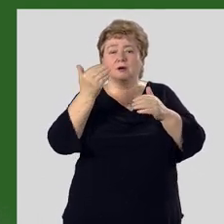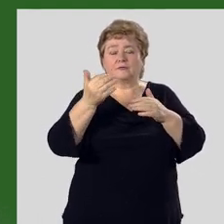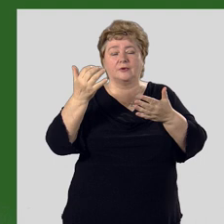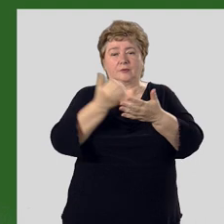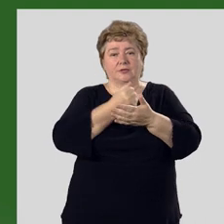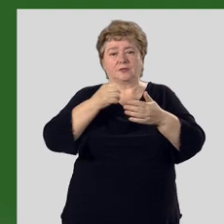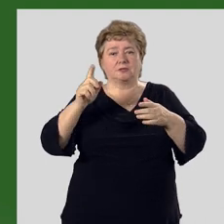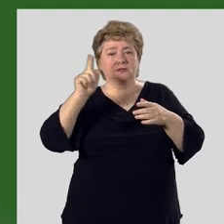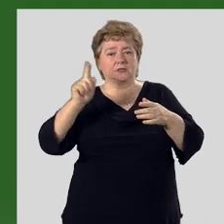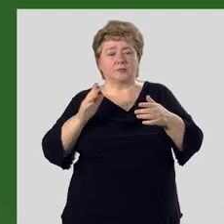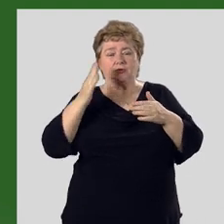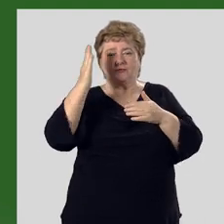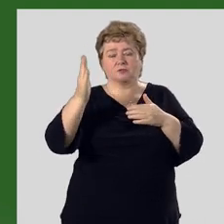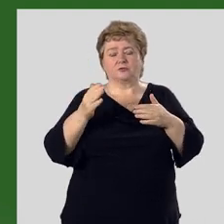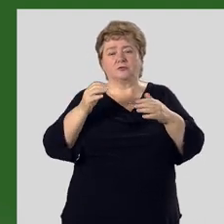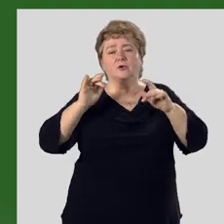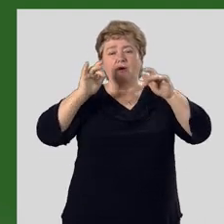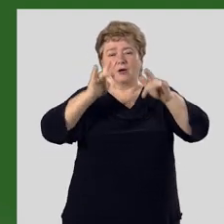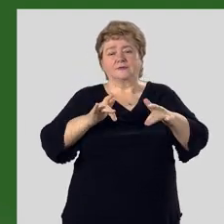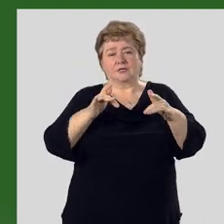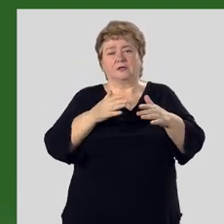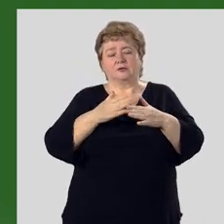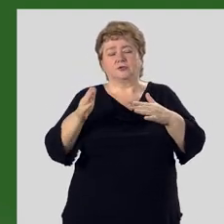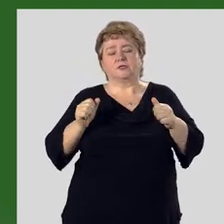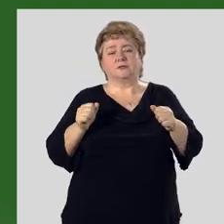определите западную и восточную часть Австралии?